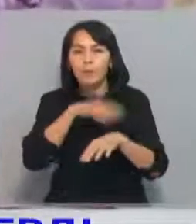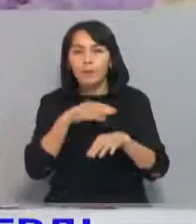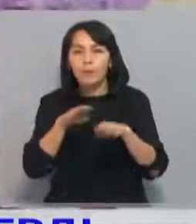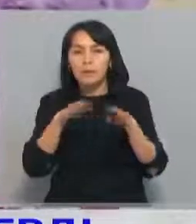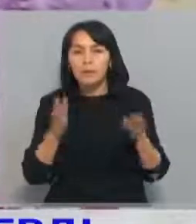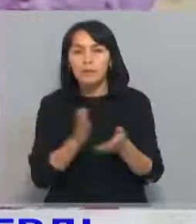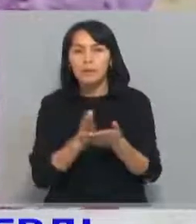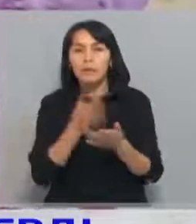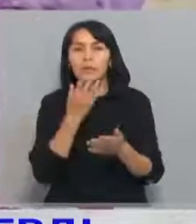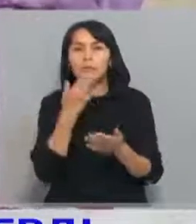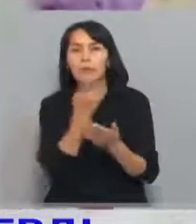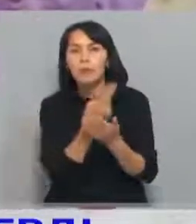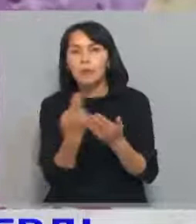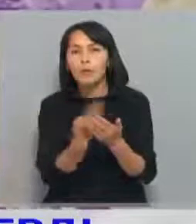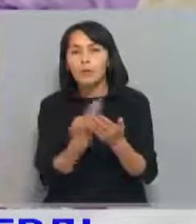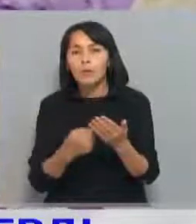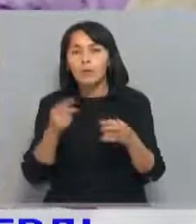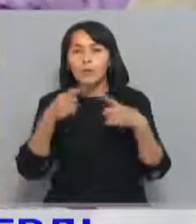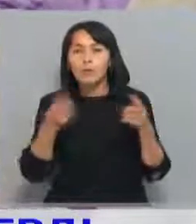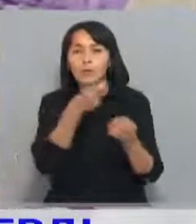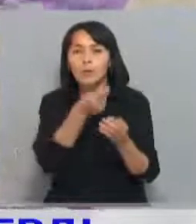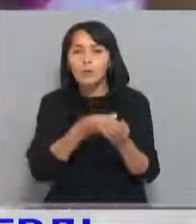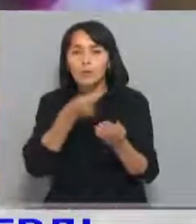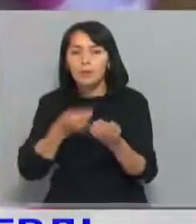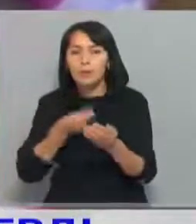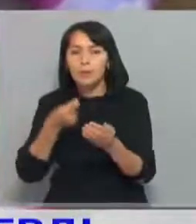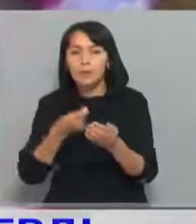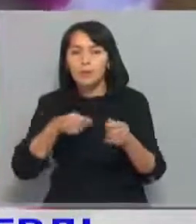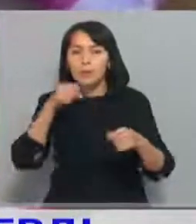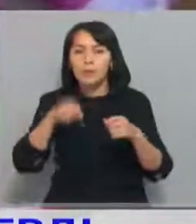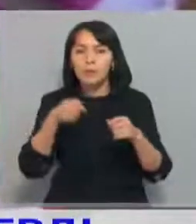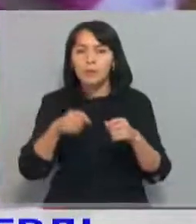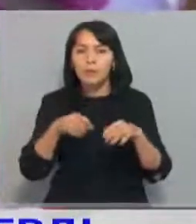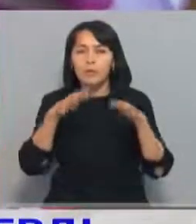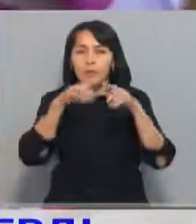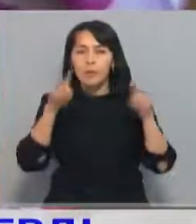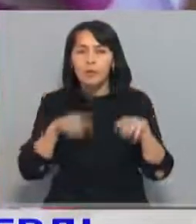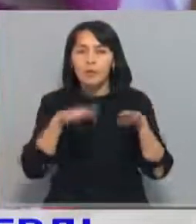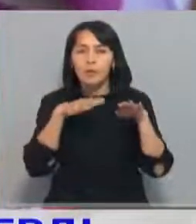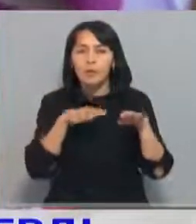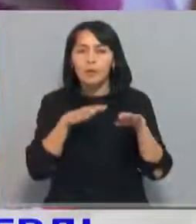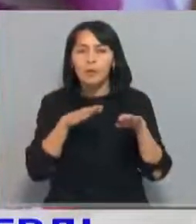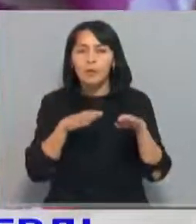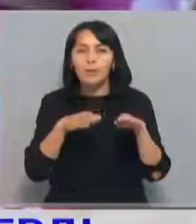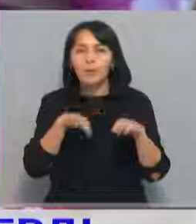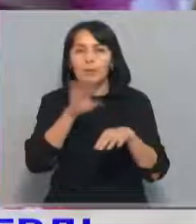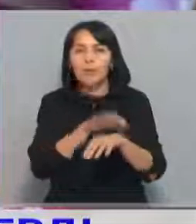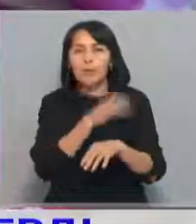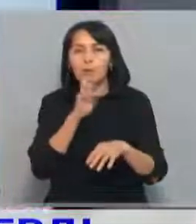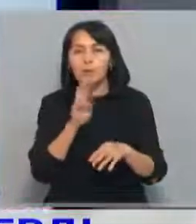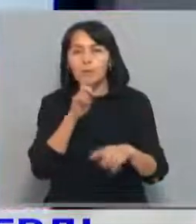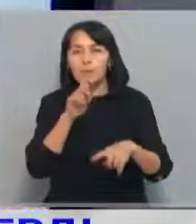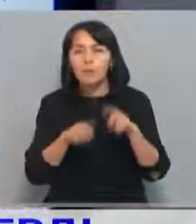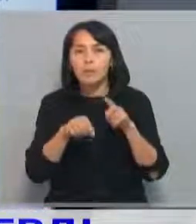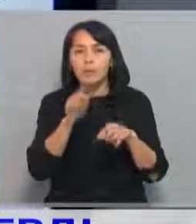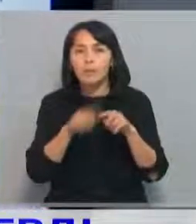жатыр. Ұлттық ою өрнектермен түрлі кестелерді арнайы құрылғы тігеді. Көрпеге ою салатын станокты жары Бек Сұлтанның бауырлары